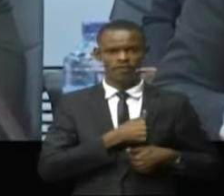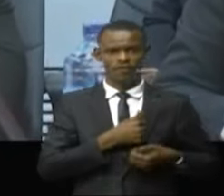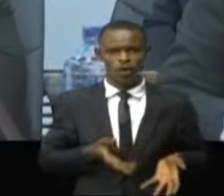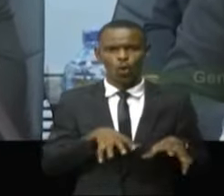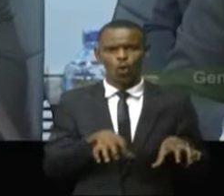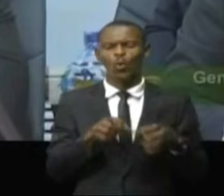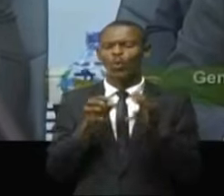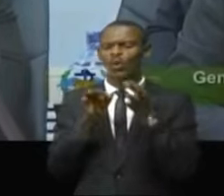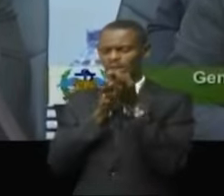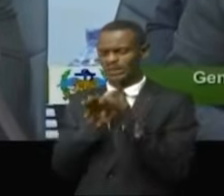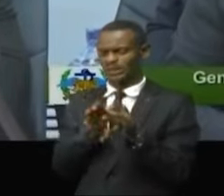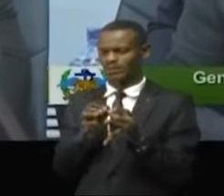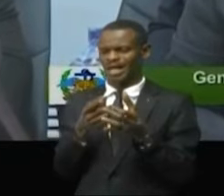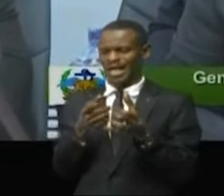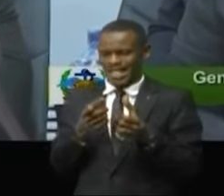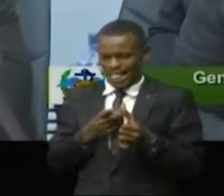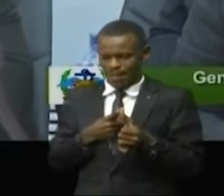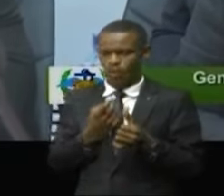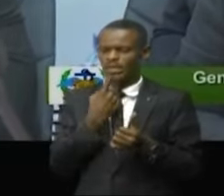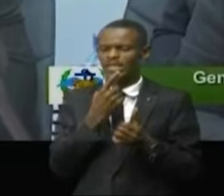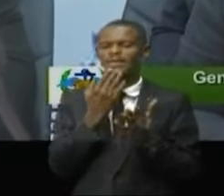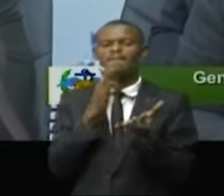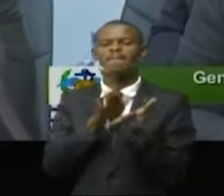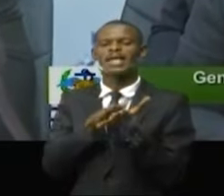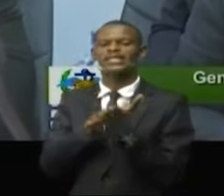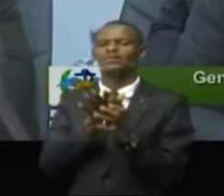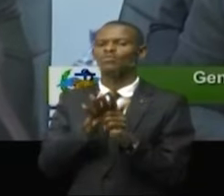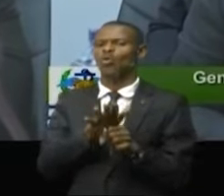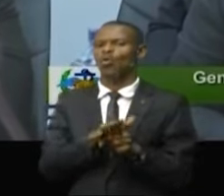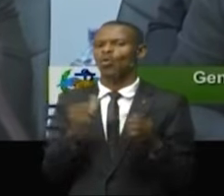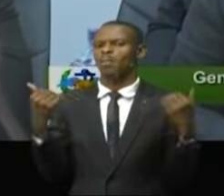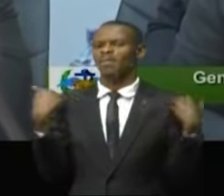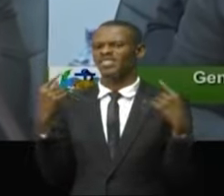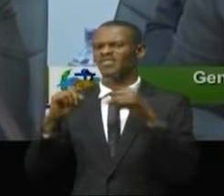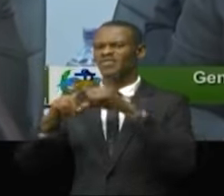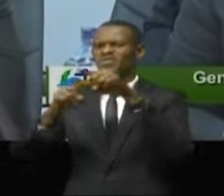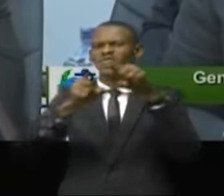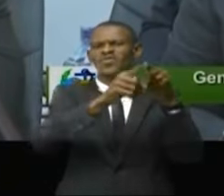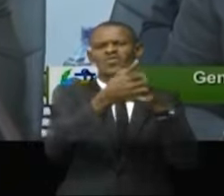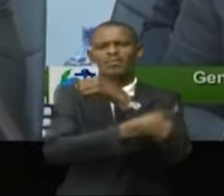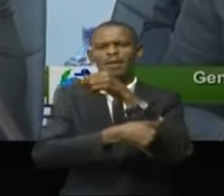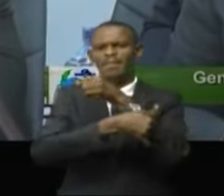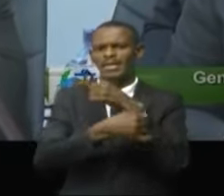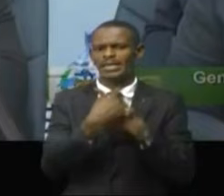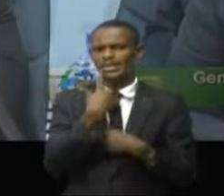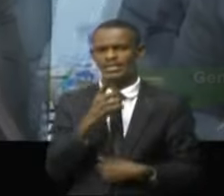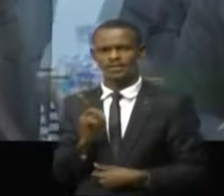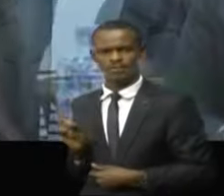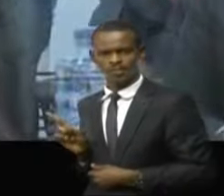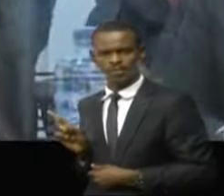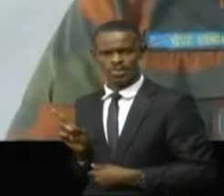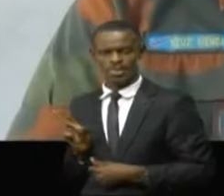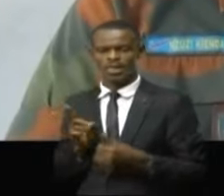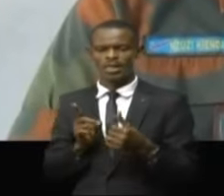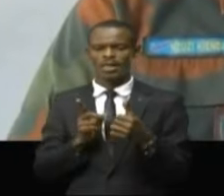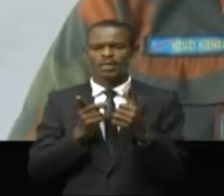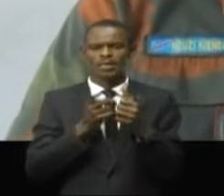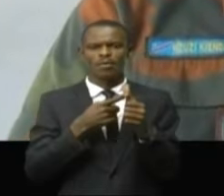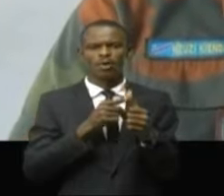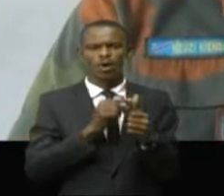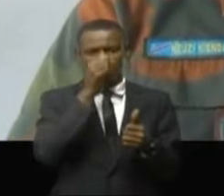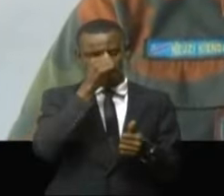À Monsieur le Président de la République démocratique du Congo, Son Excellence Félix Antoine Tshisekedi Tshilombo, pour leur